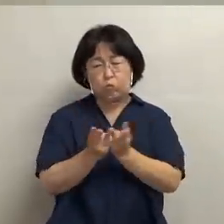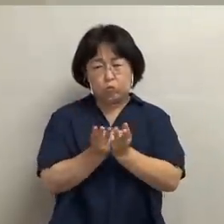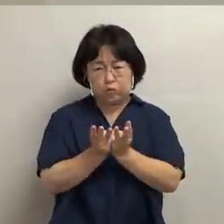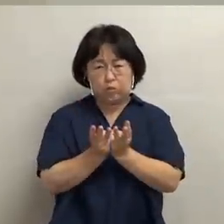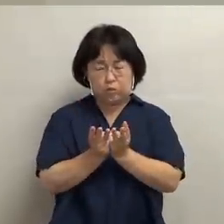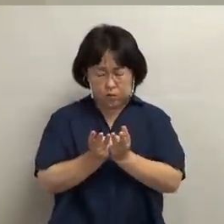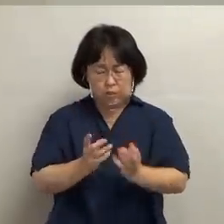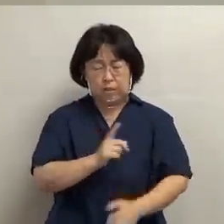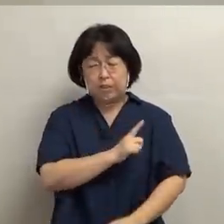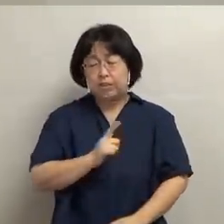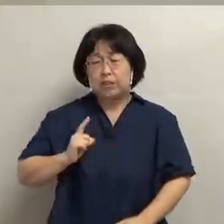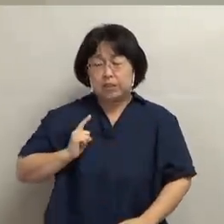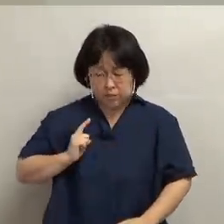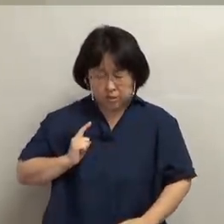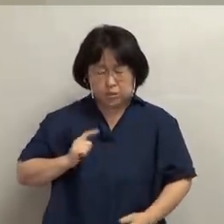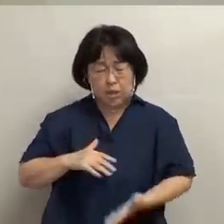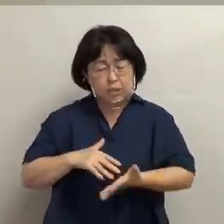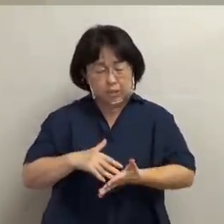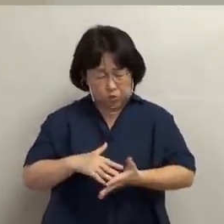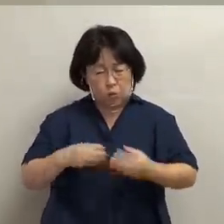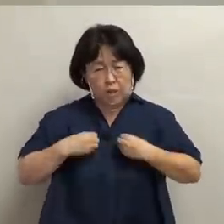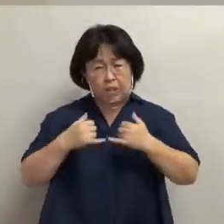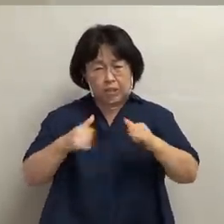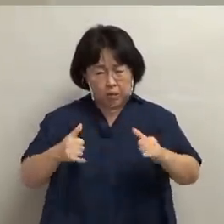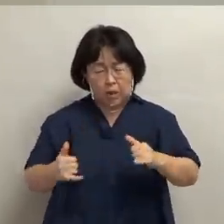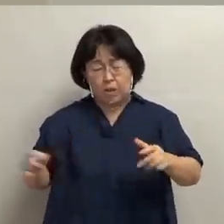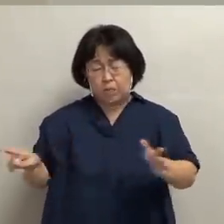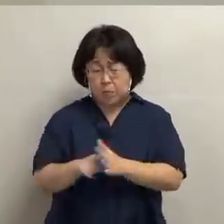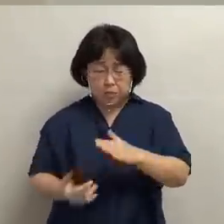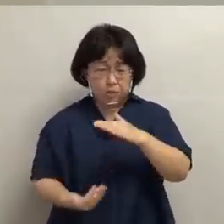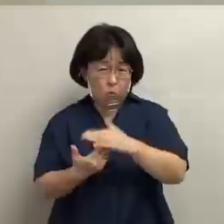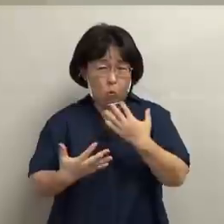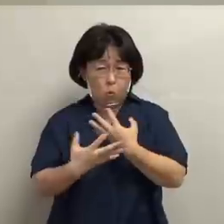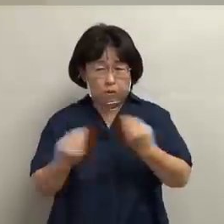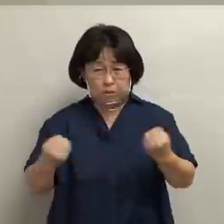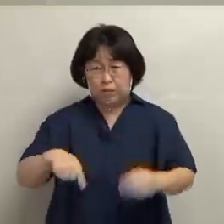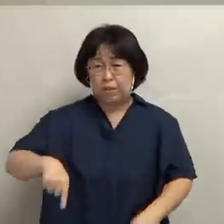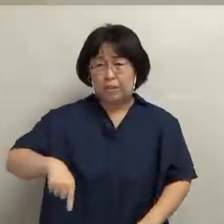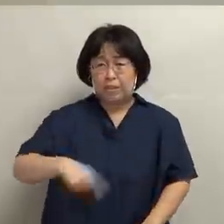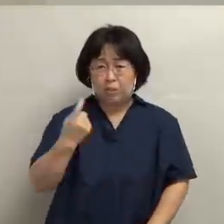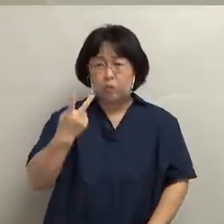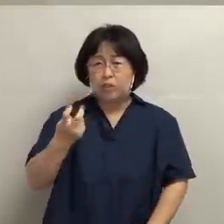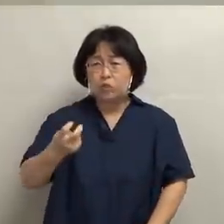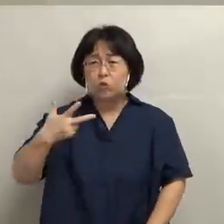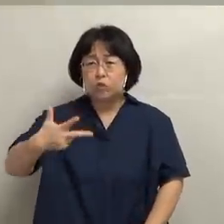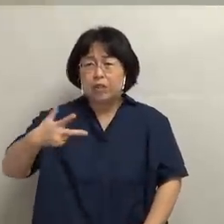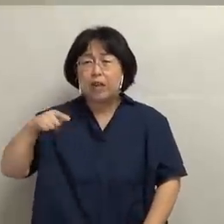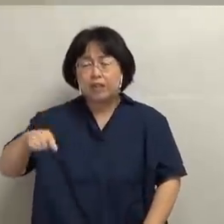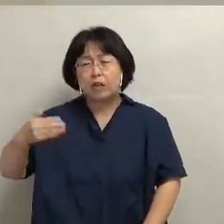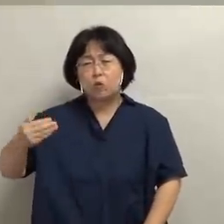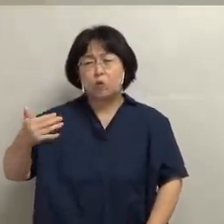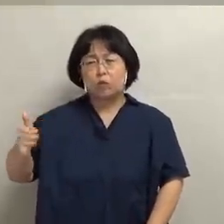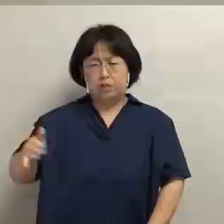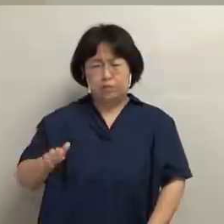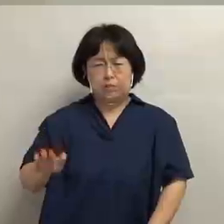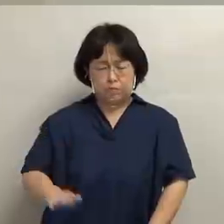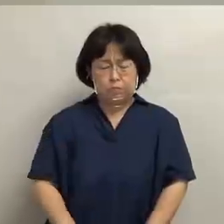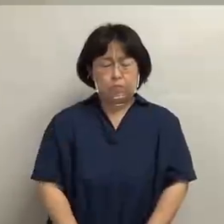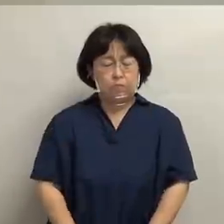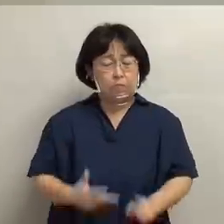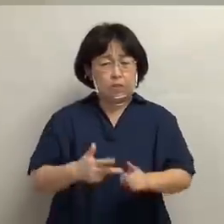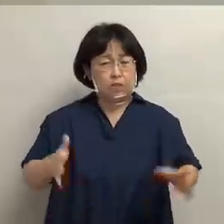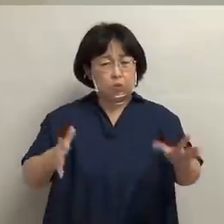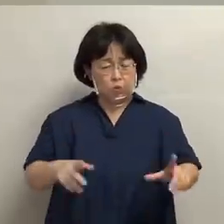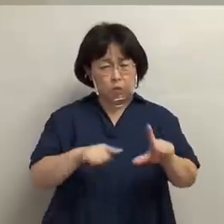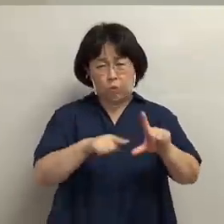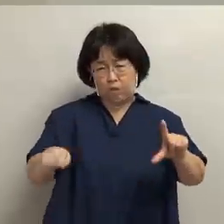当たりの新規感染者数については僕過去最大の127.9に似たしています1週間平均